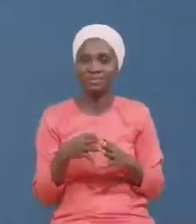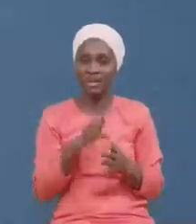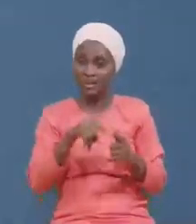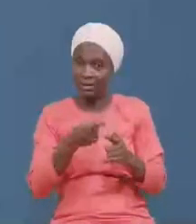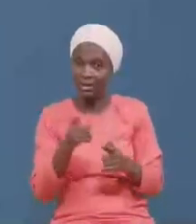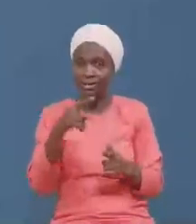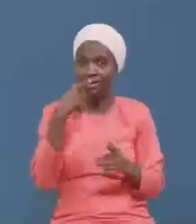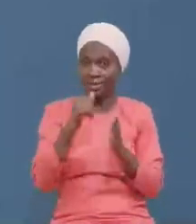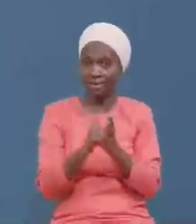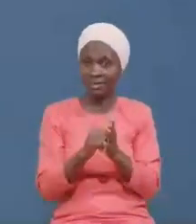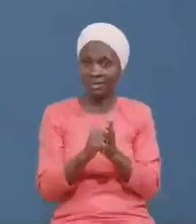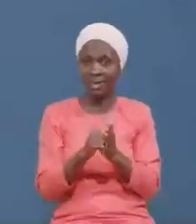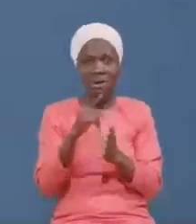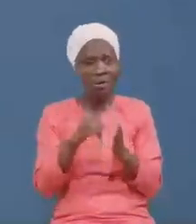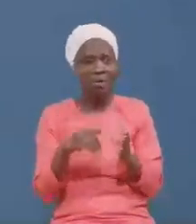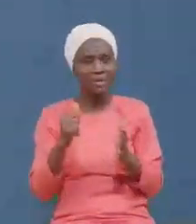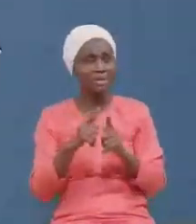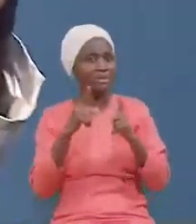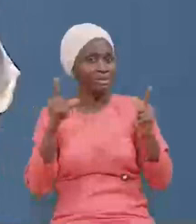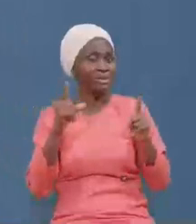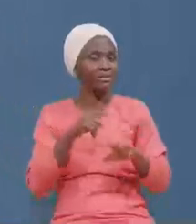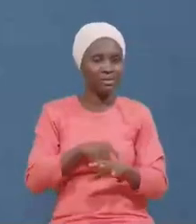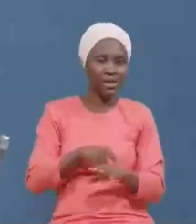Et vous dites que